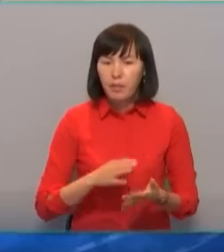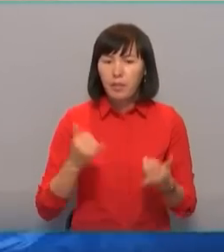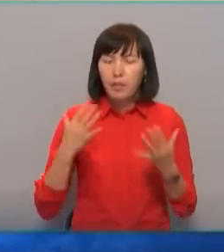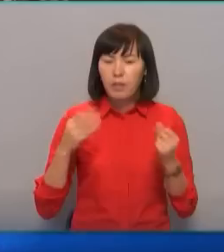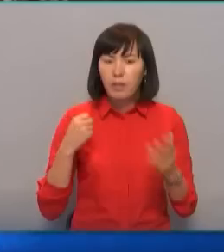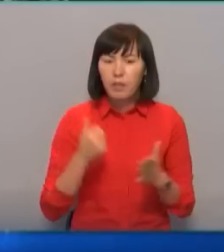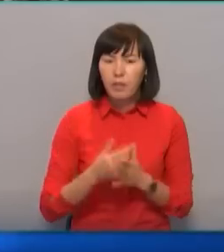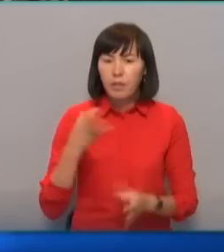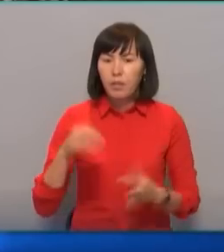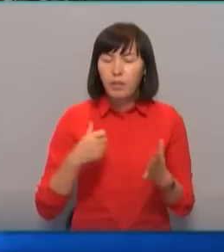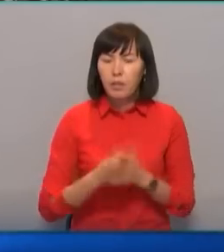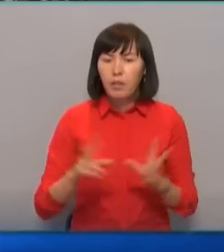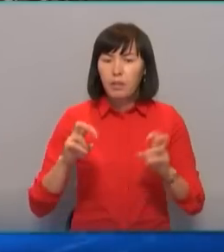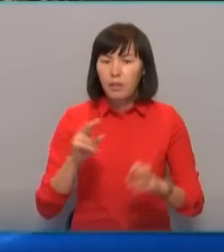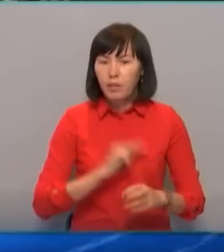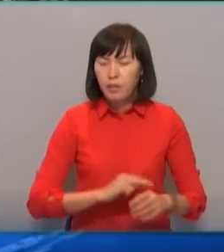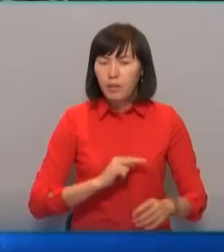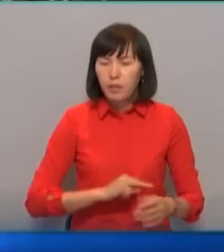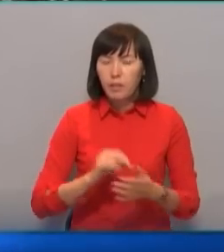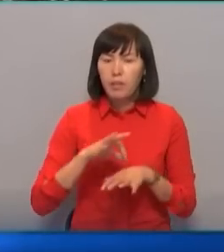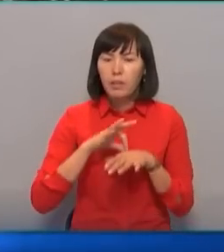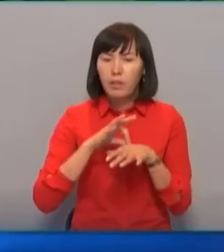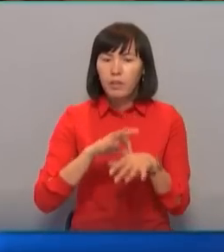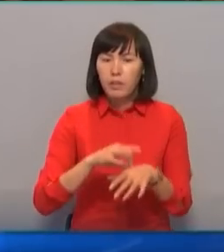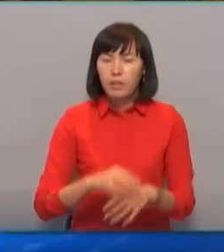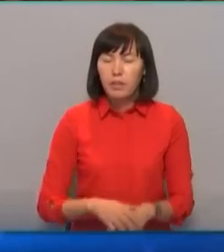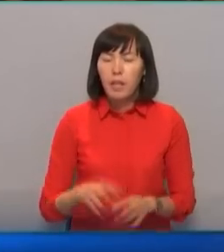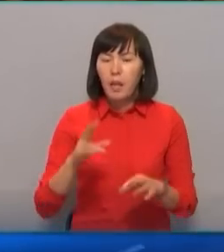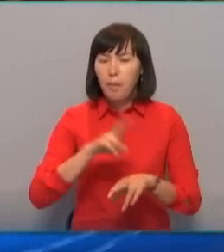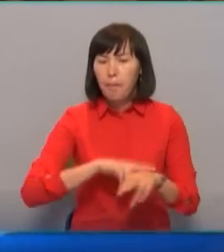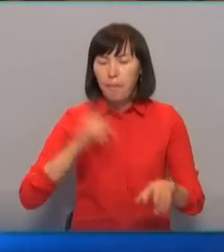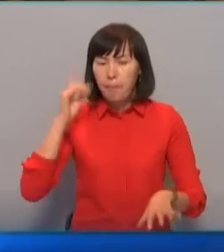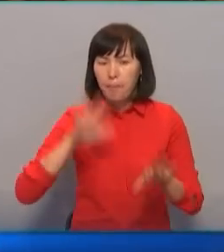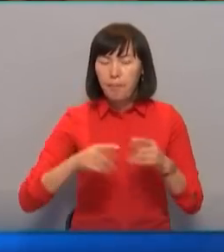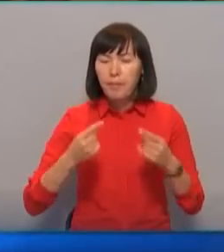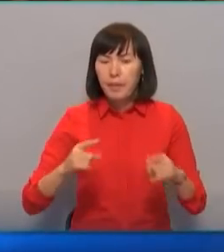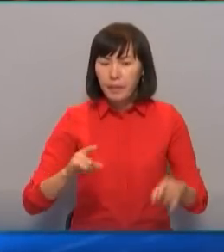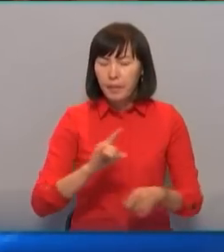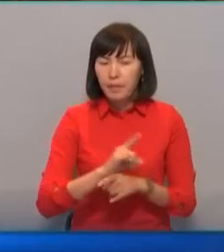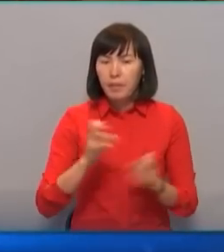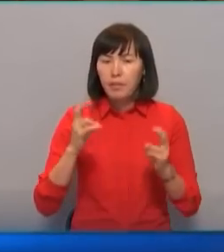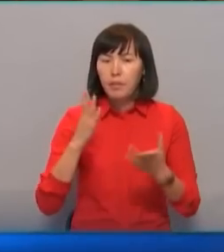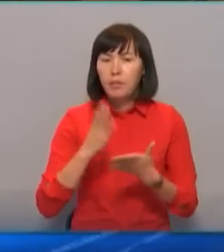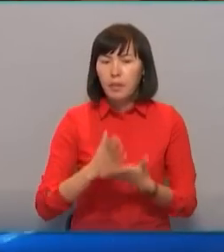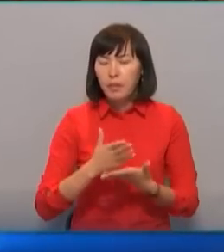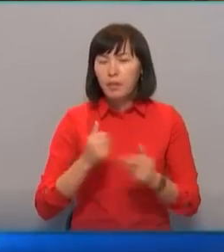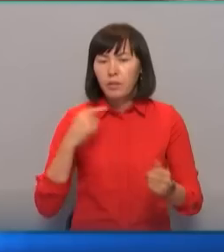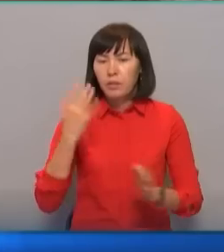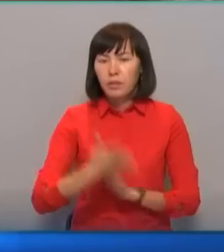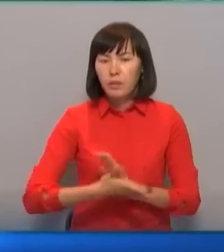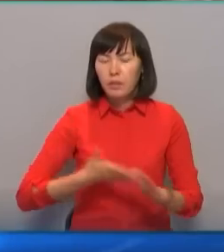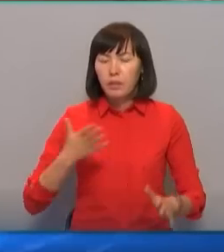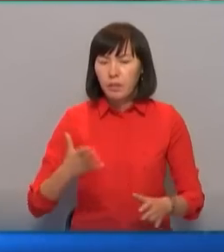Қазіргі таңда сотқа дейінгі тергеп-тексеру амалдары жүргізілуде. Полицейлер күдіктілердің басқа да алаяқтық қылмысқа қатыстылығын